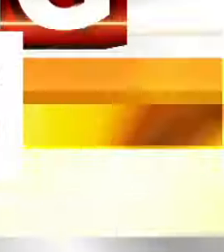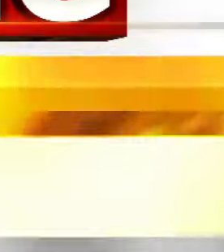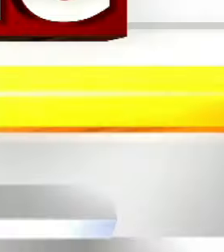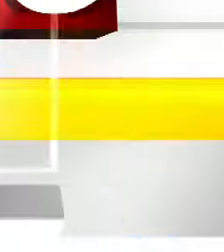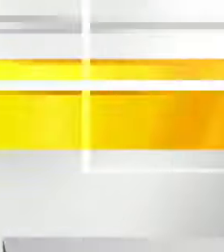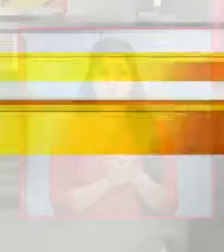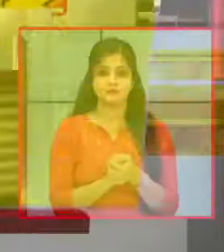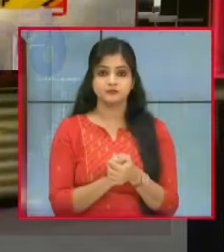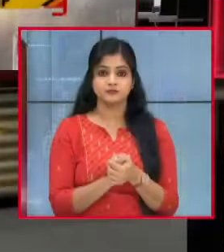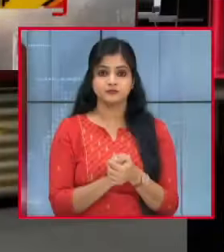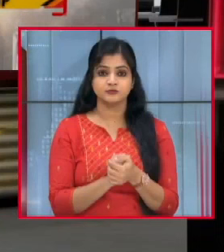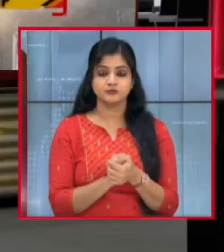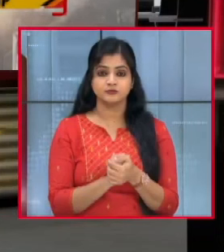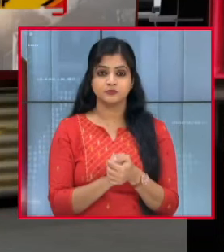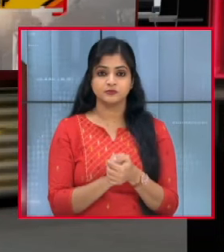നിന്ന്.